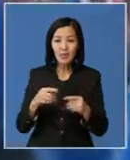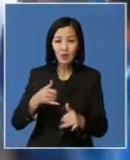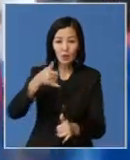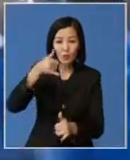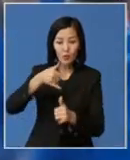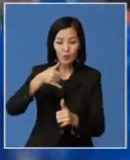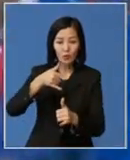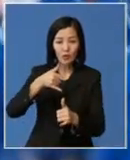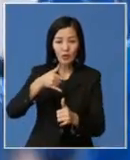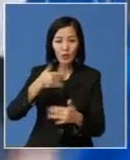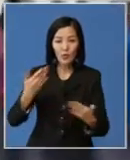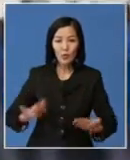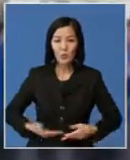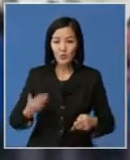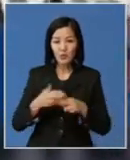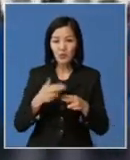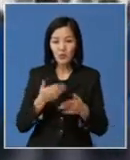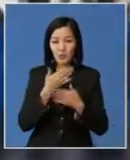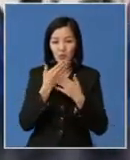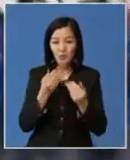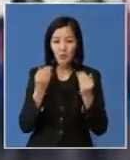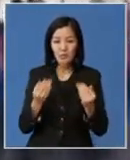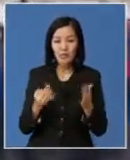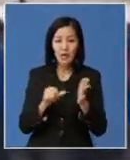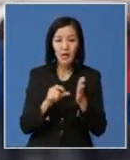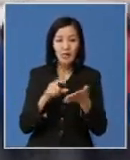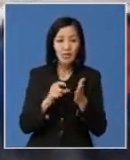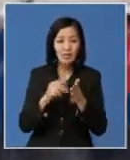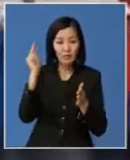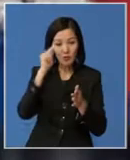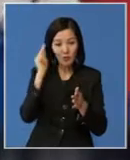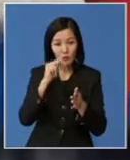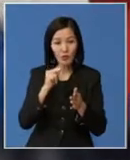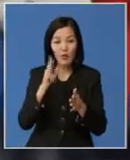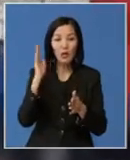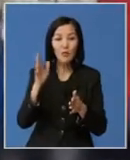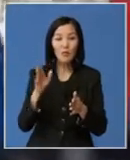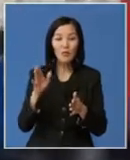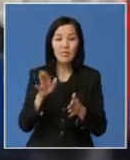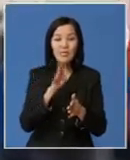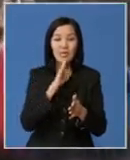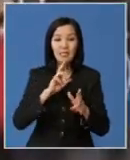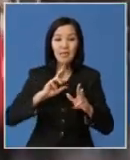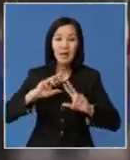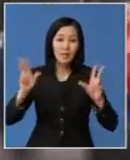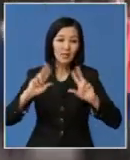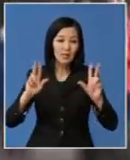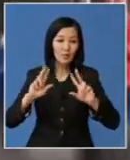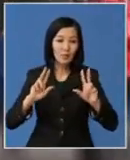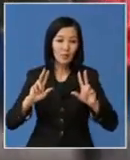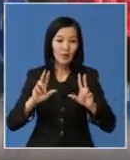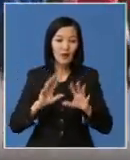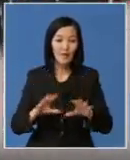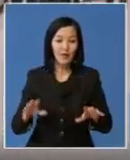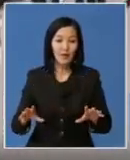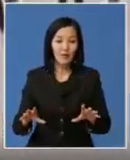бойы өмір сүруге еш кедергі емес. Ол қазір 6-шы сыныпта оқиды. Болашақта жас өспірім баскетболшы болу дармандайды. Чжан